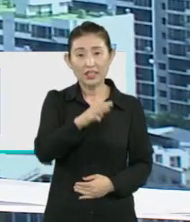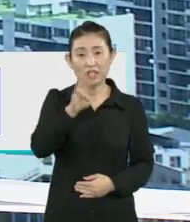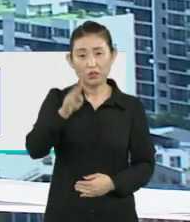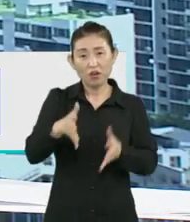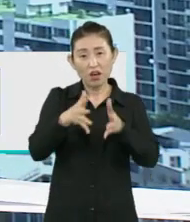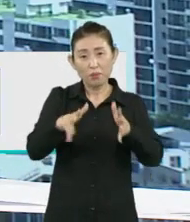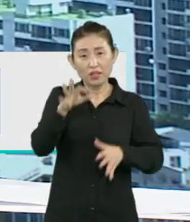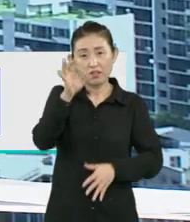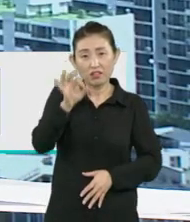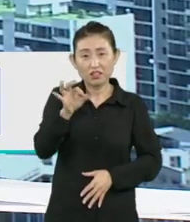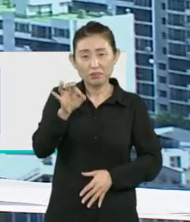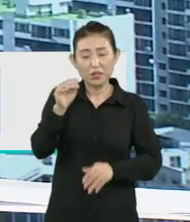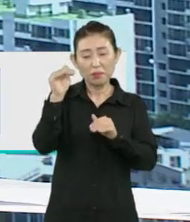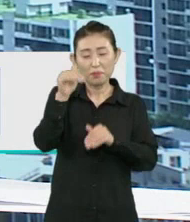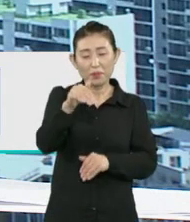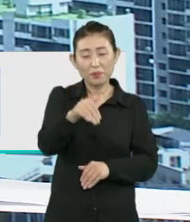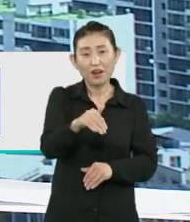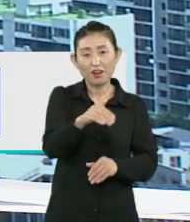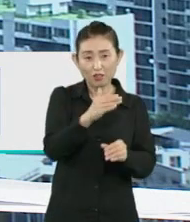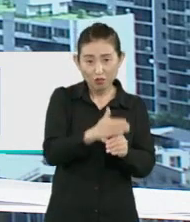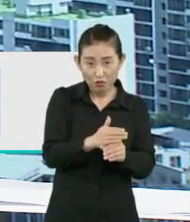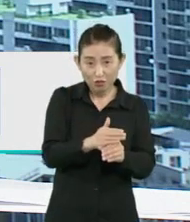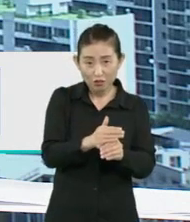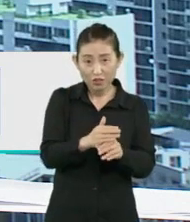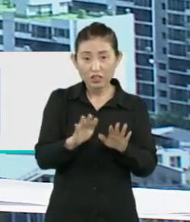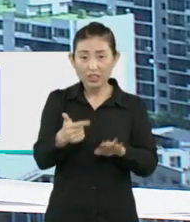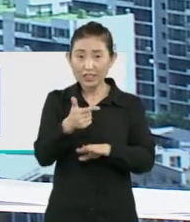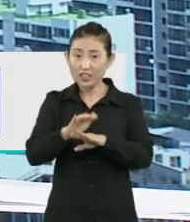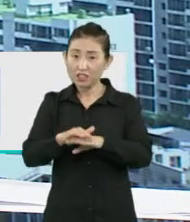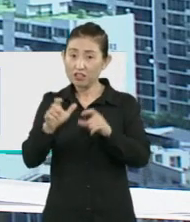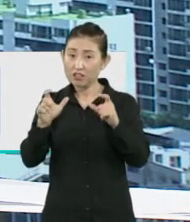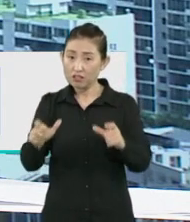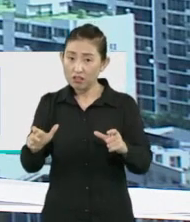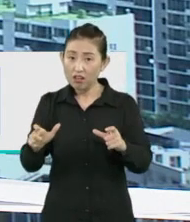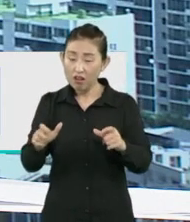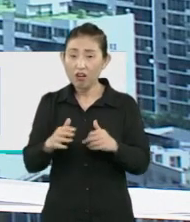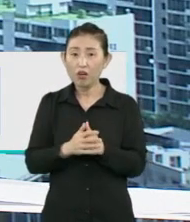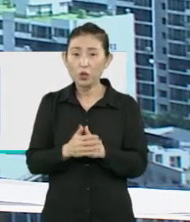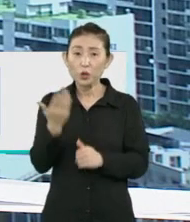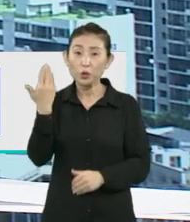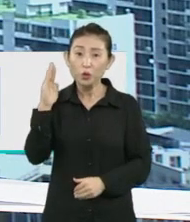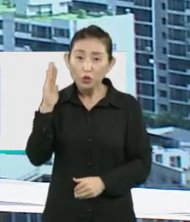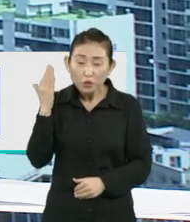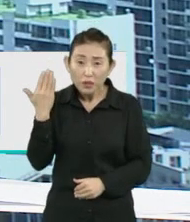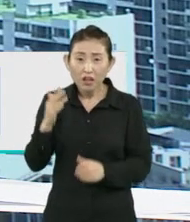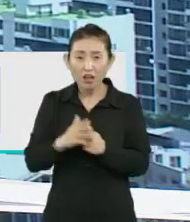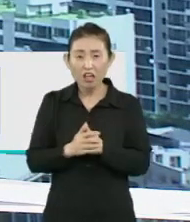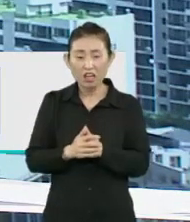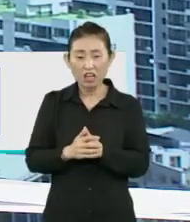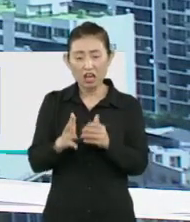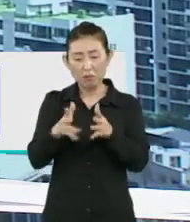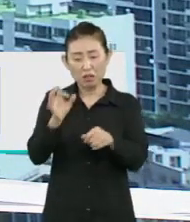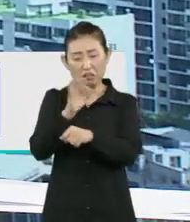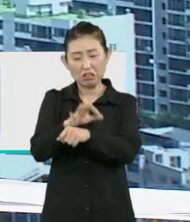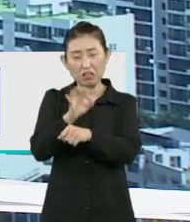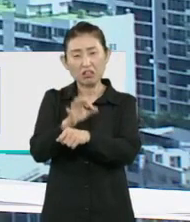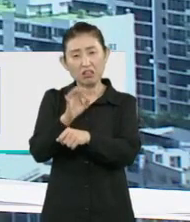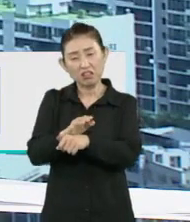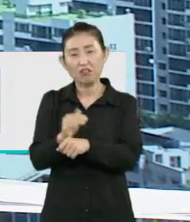제 조개 집값이 하락세로 들어선 데 이어 완만한 상승세를 유지해 오던 대전도 최근들어 매수 심리가 꺾이는